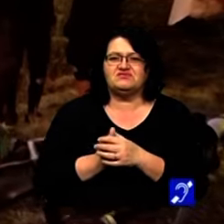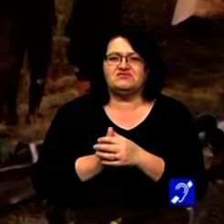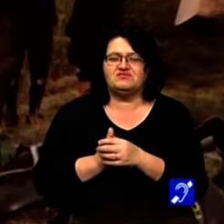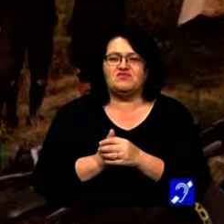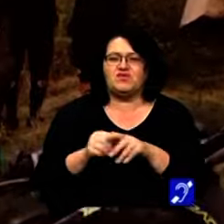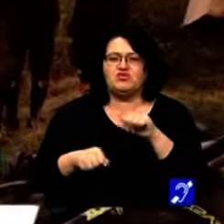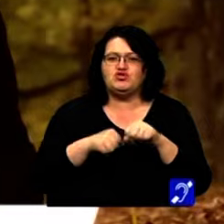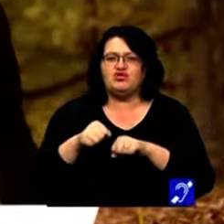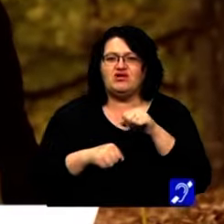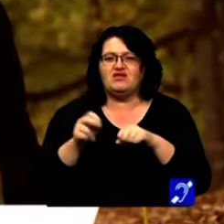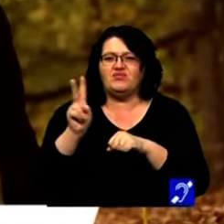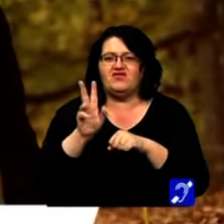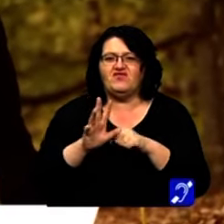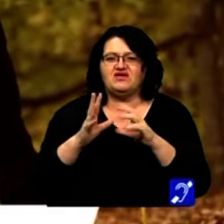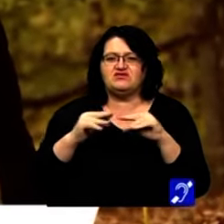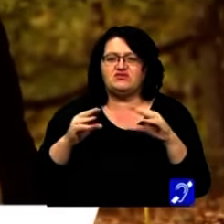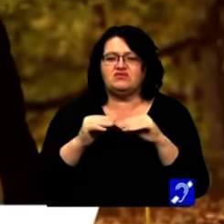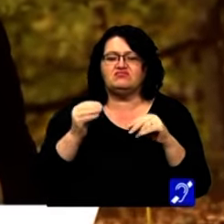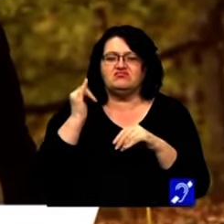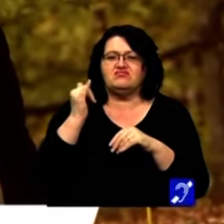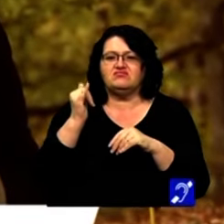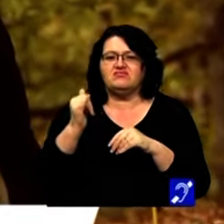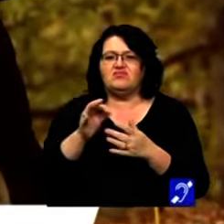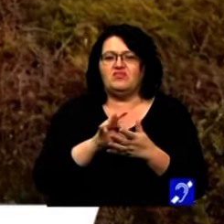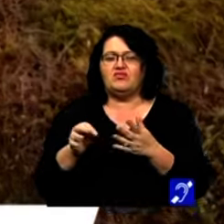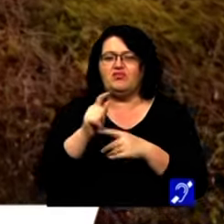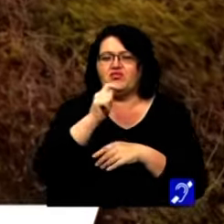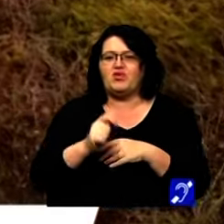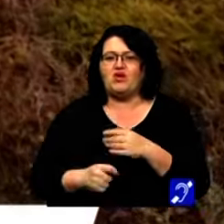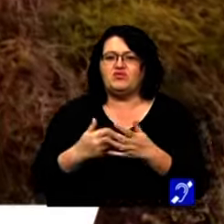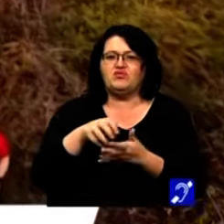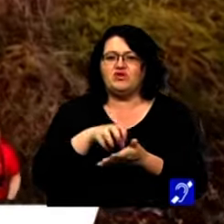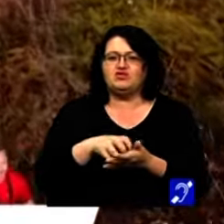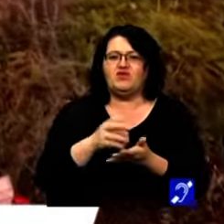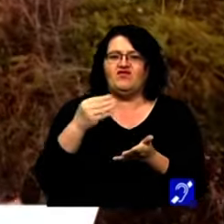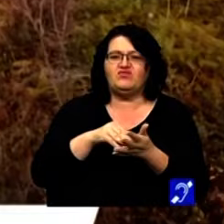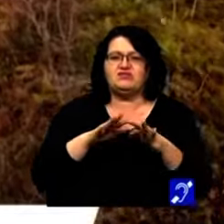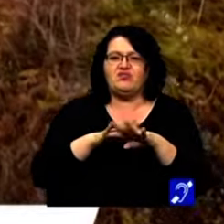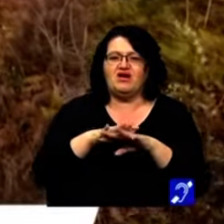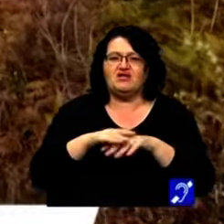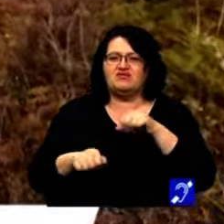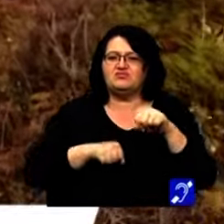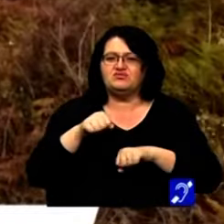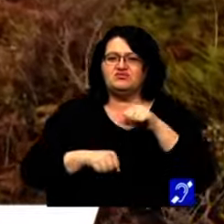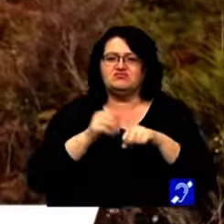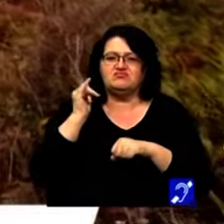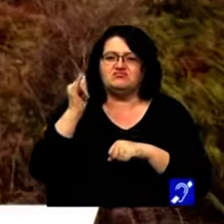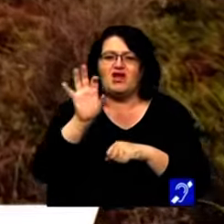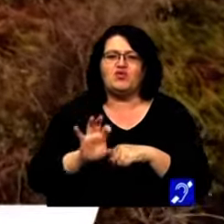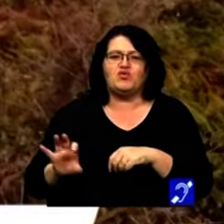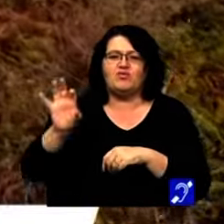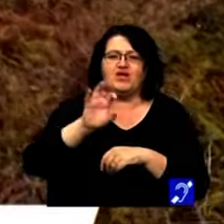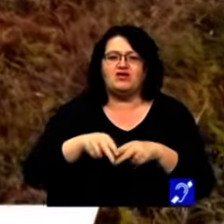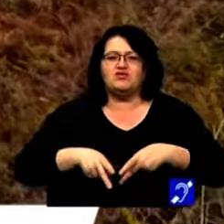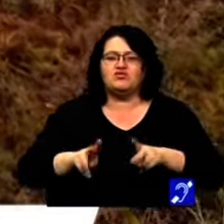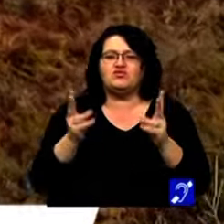Cu bicicleta prin Vest, traseul cicloturistic este proiectul prin care regiunea Vest va fi pusă pe harta cicloturismului european. Traseul va